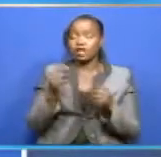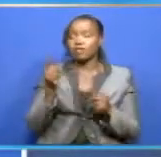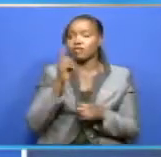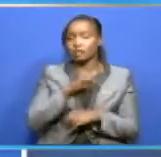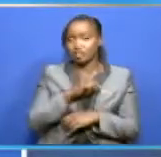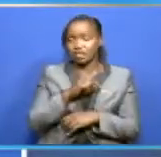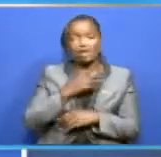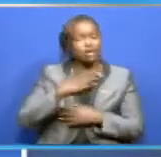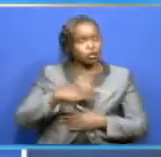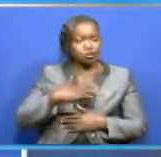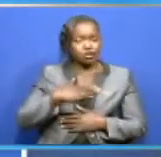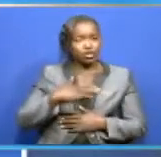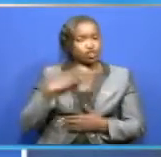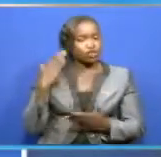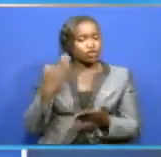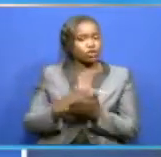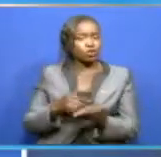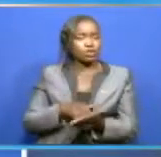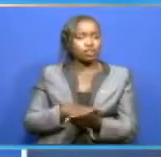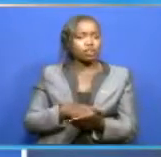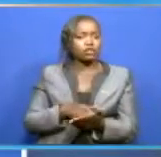please cease doing this.